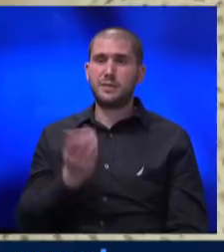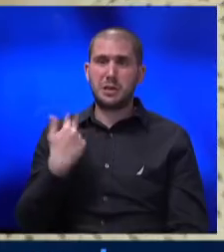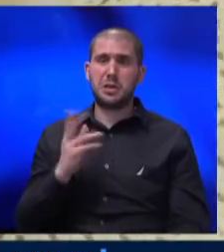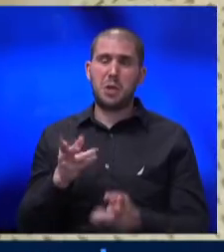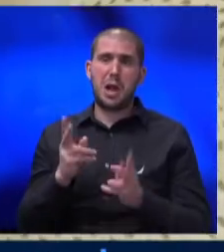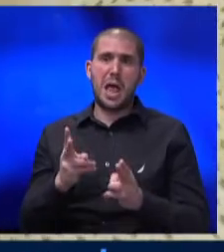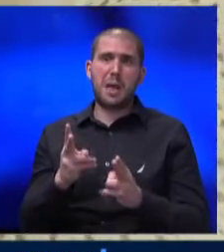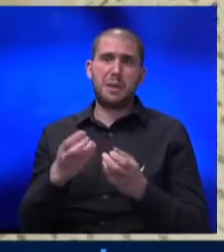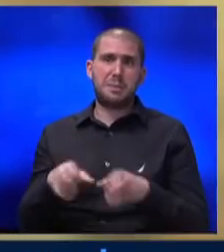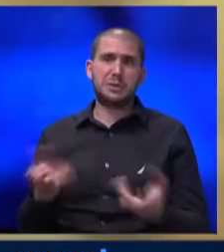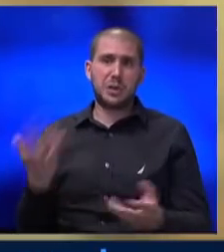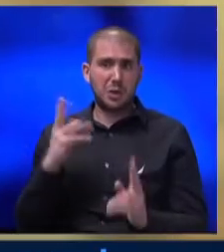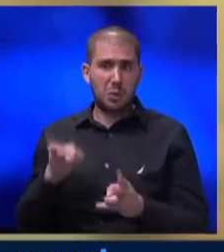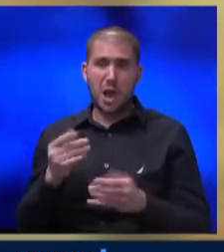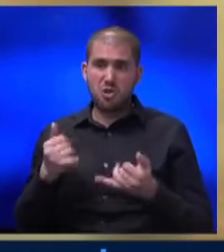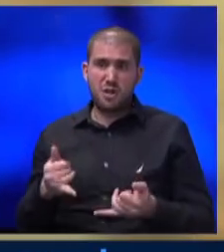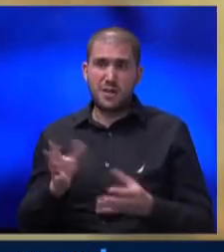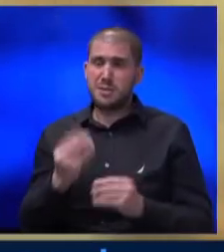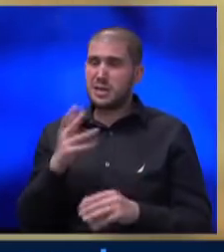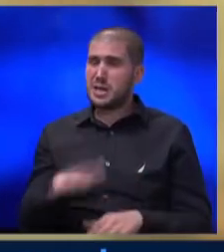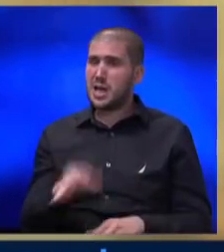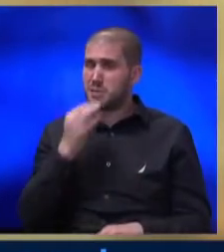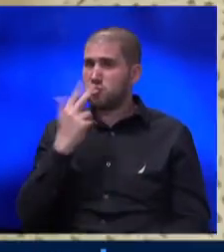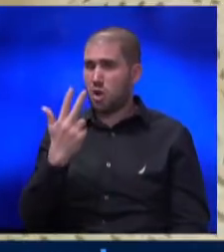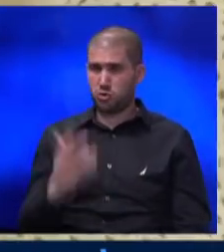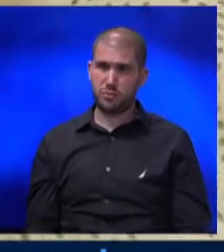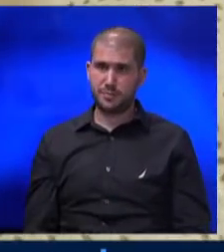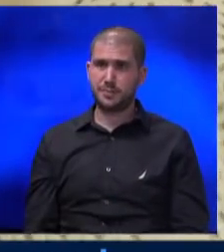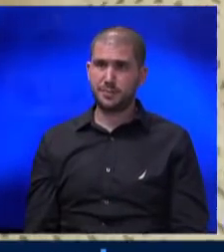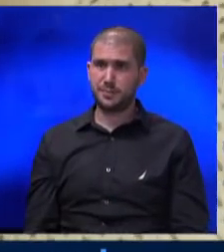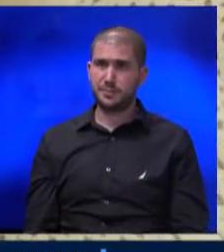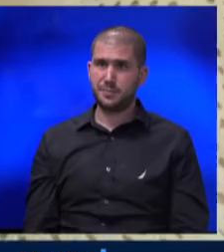ופשוט מקפיאה ביציות, הייתי יכולה להיות עכשיו עם ילד בן 3 לפחות.